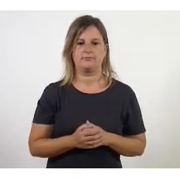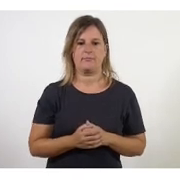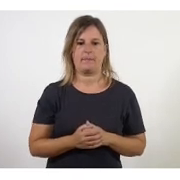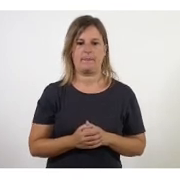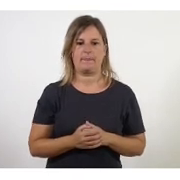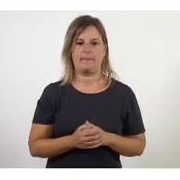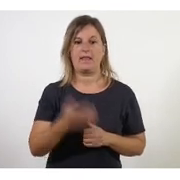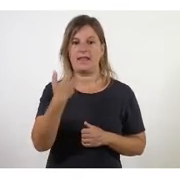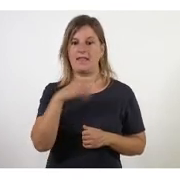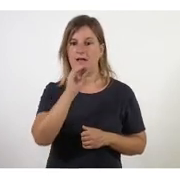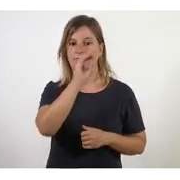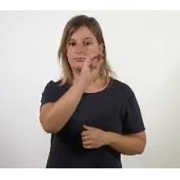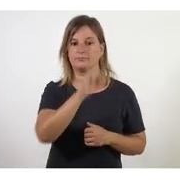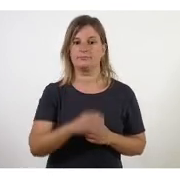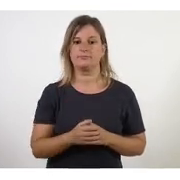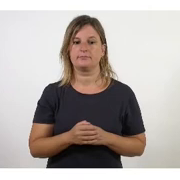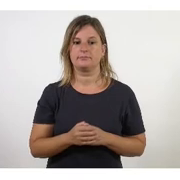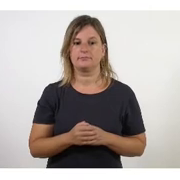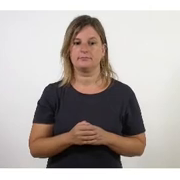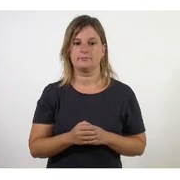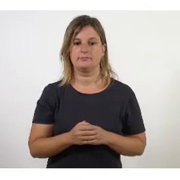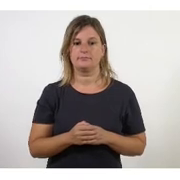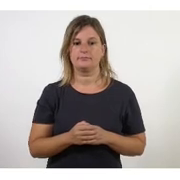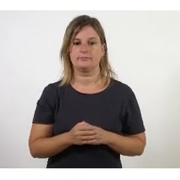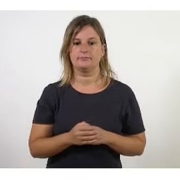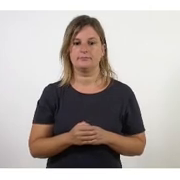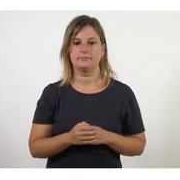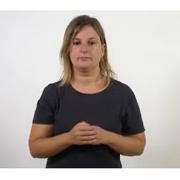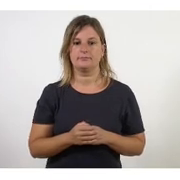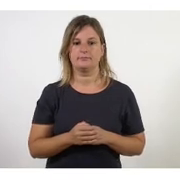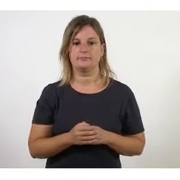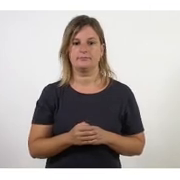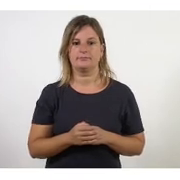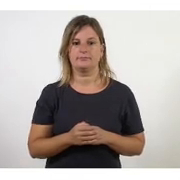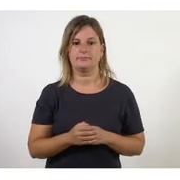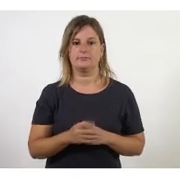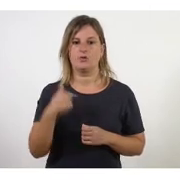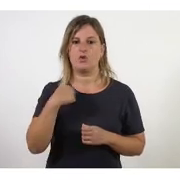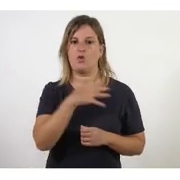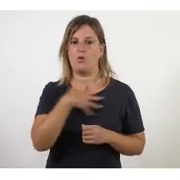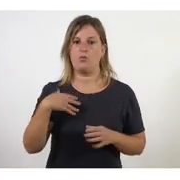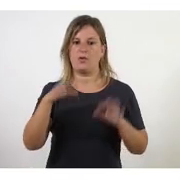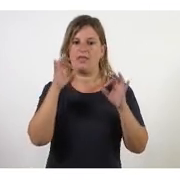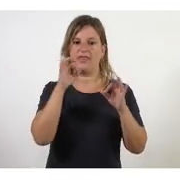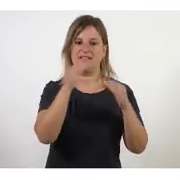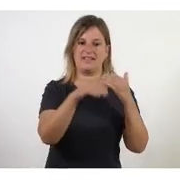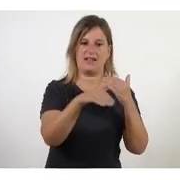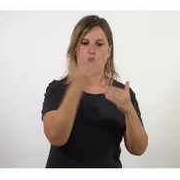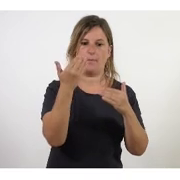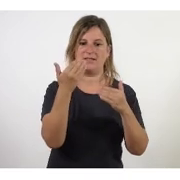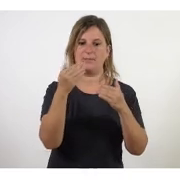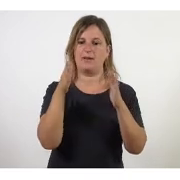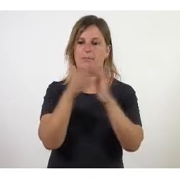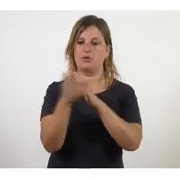Una vegada el tinguem col·locat, aquesta marca d'aigua, jo voldré que surti des del principi, estiro cap a